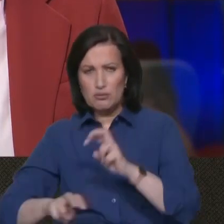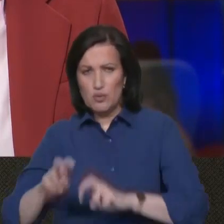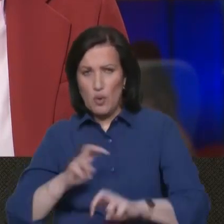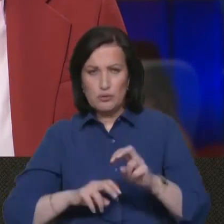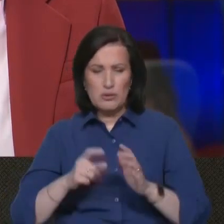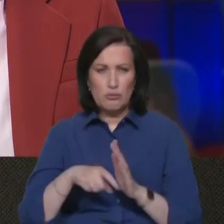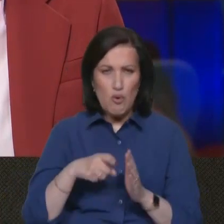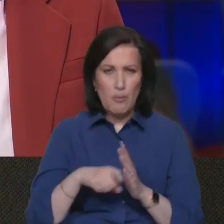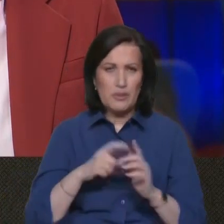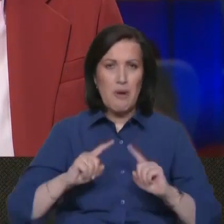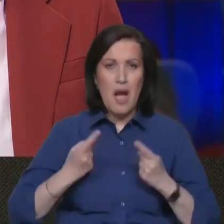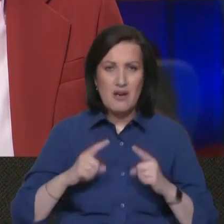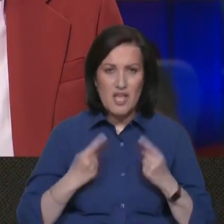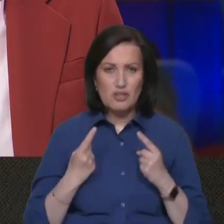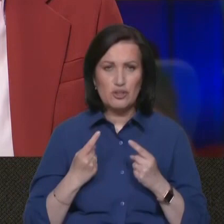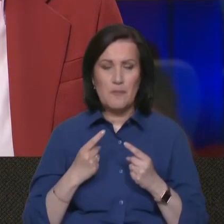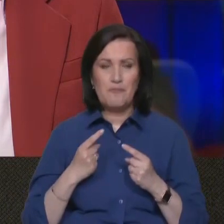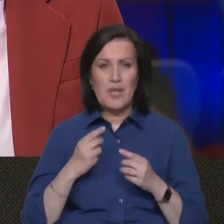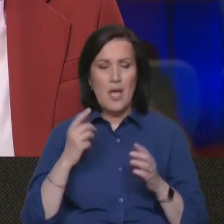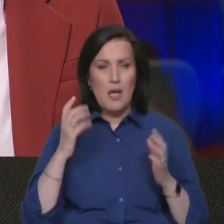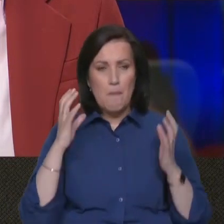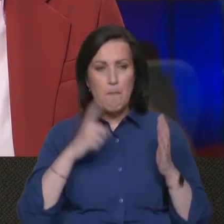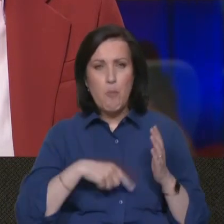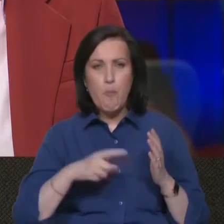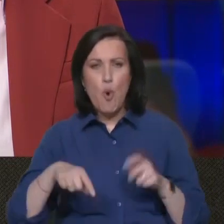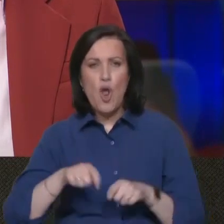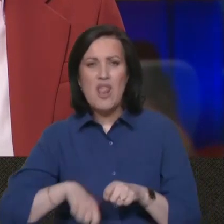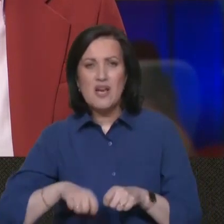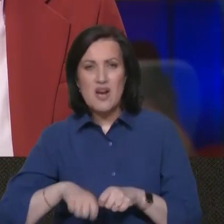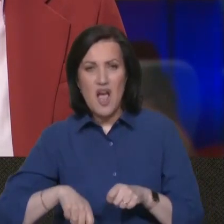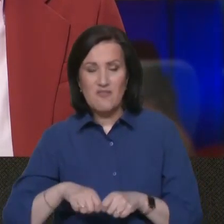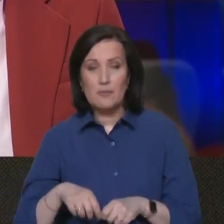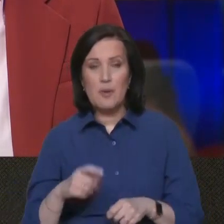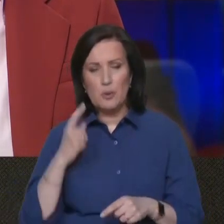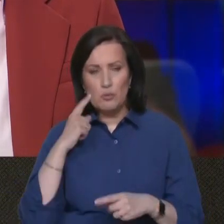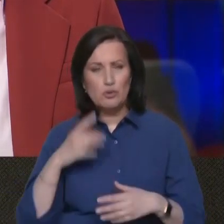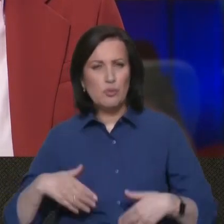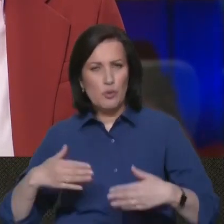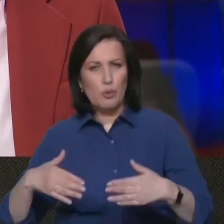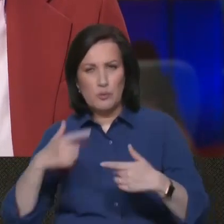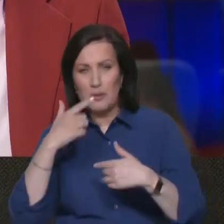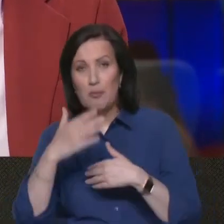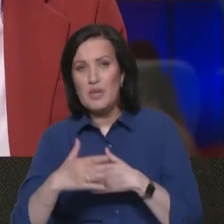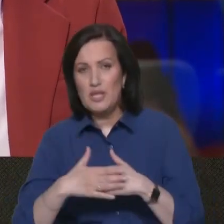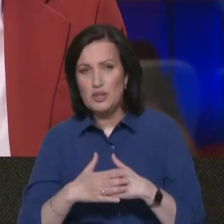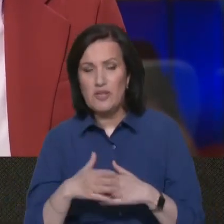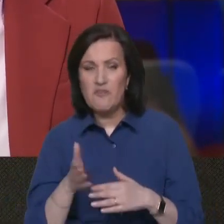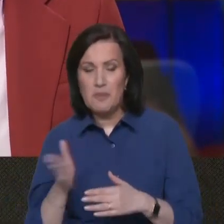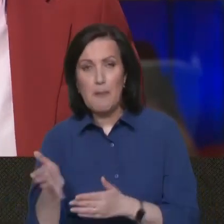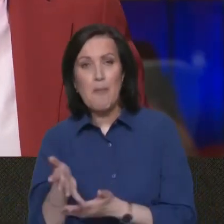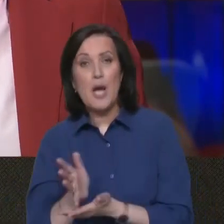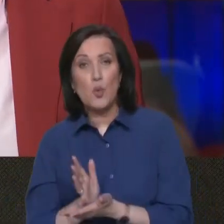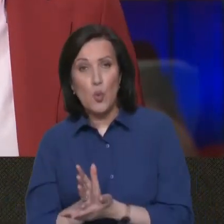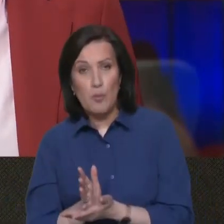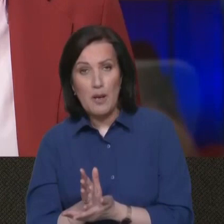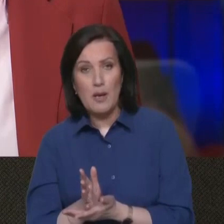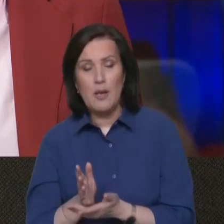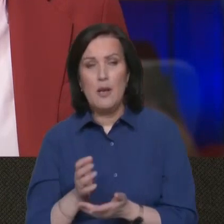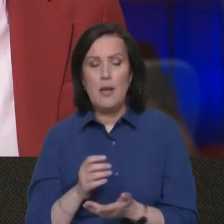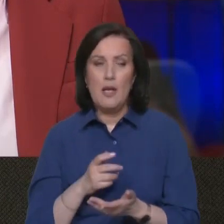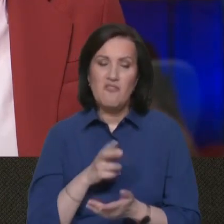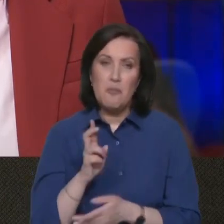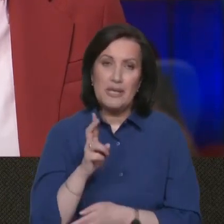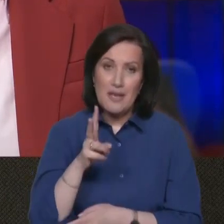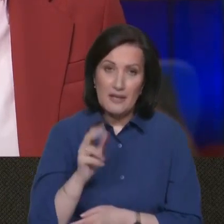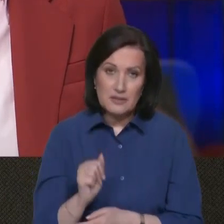обшуками, з допитами, з арештами, з поліграфами. Ми думали, що вони будуть просуватися ближче в бік Маріуполя і ближче в